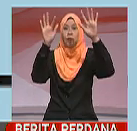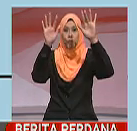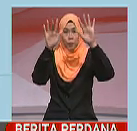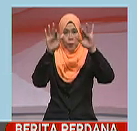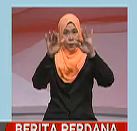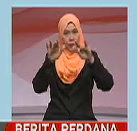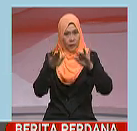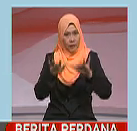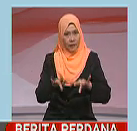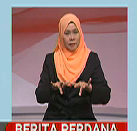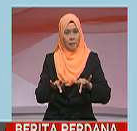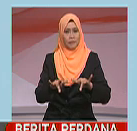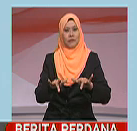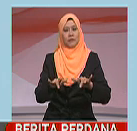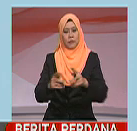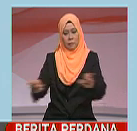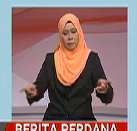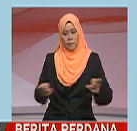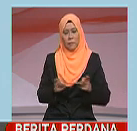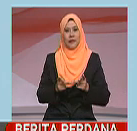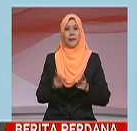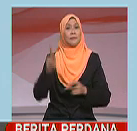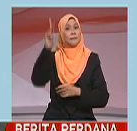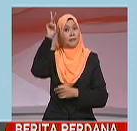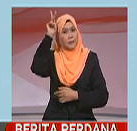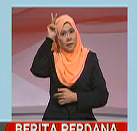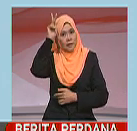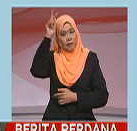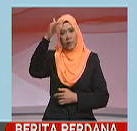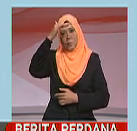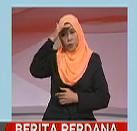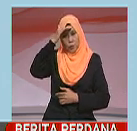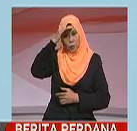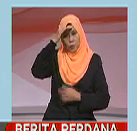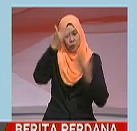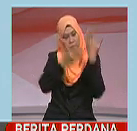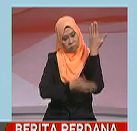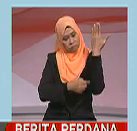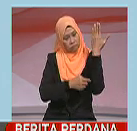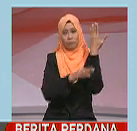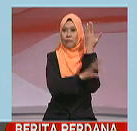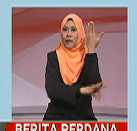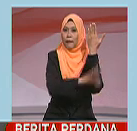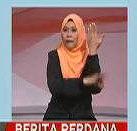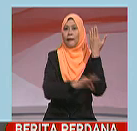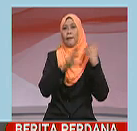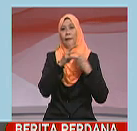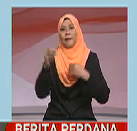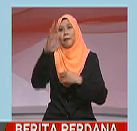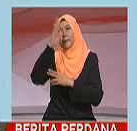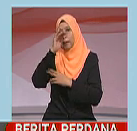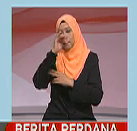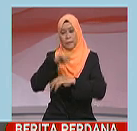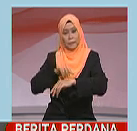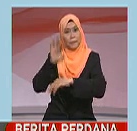reda meliputi kawasan sekitar negeri Kelantan, Johor, Negeri Sembilan dan juga Melaka menjelang pukul